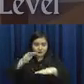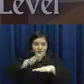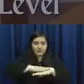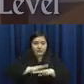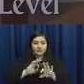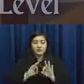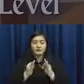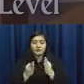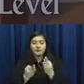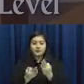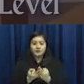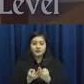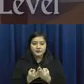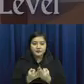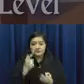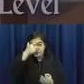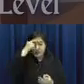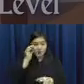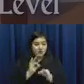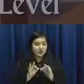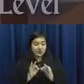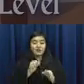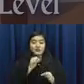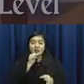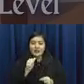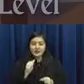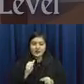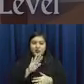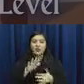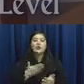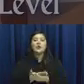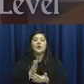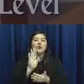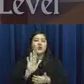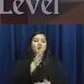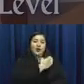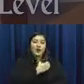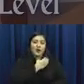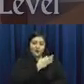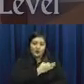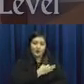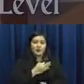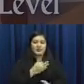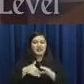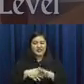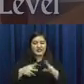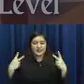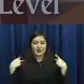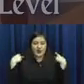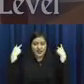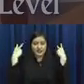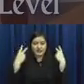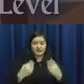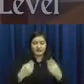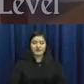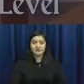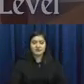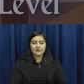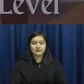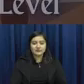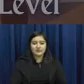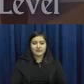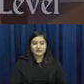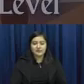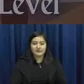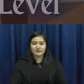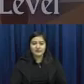ng pamilya, amen, lahat ng pagpapagal nyo ngayon, lahat yan ay walang kwenta. Yeah, that's right. Walang kwenta lahat yan. I'm amen. Telling you,